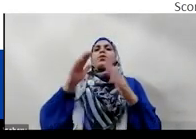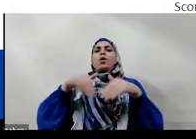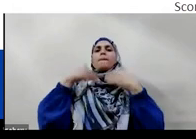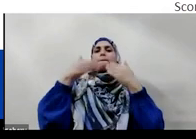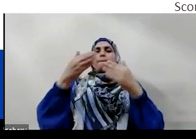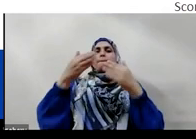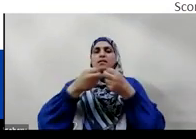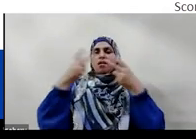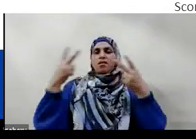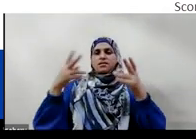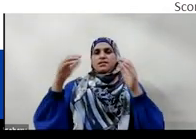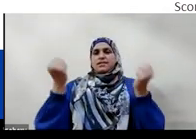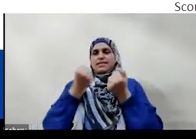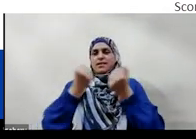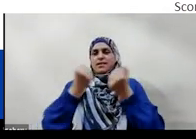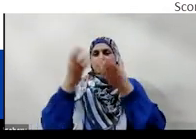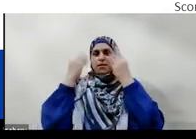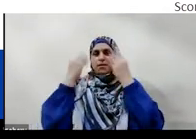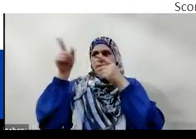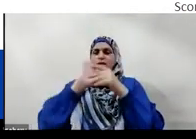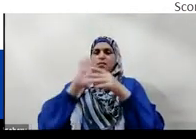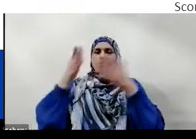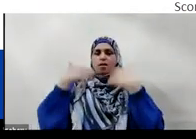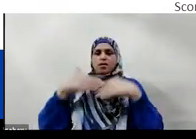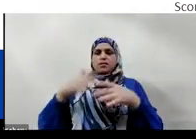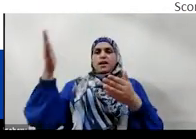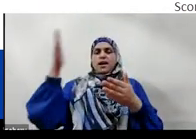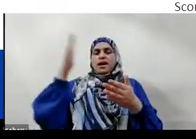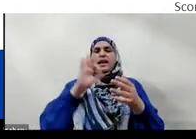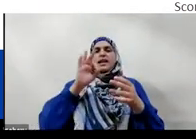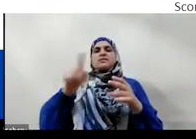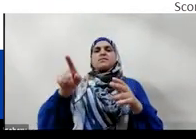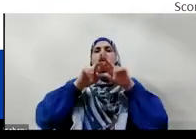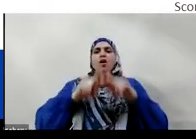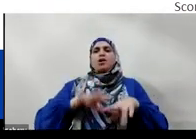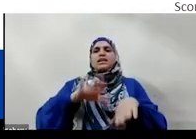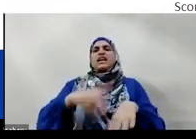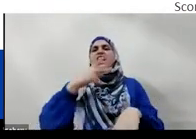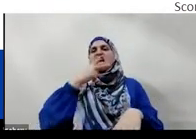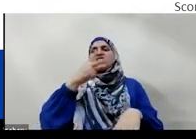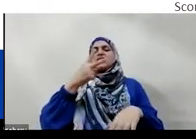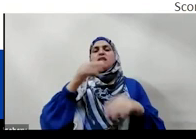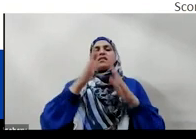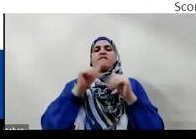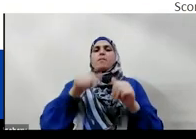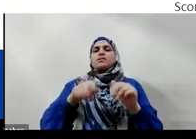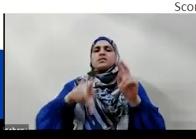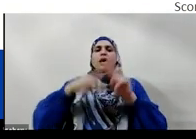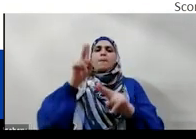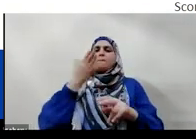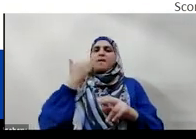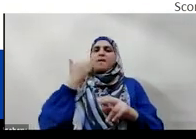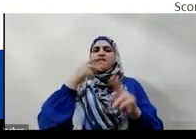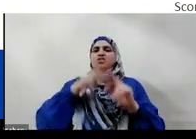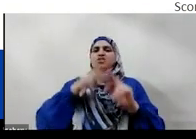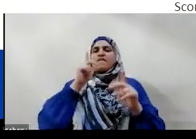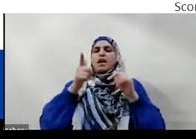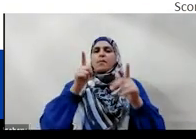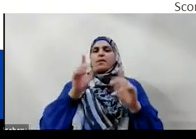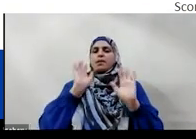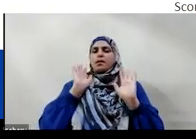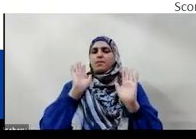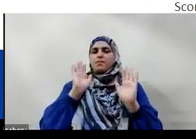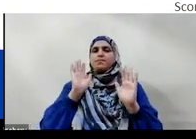مدة البرنامج اللي حضرتك بتسافر عليه حضرتك مطلوب منك ترجع وتقضي سنتين في مصر وتفلفل